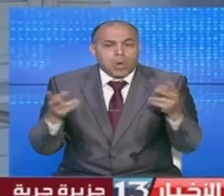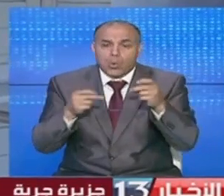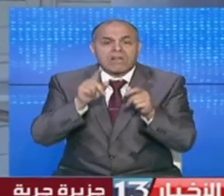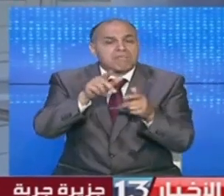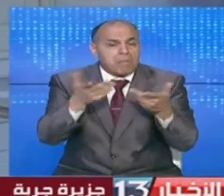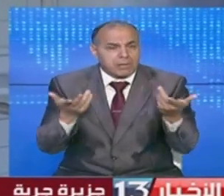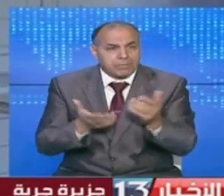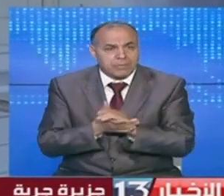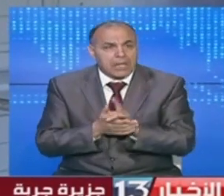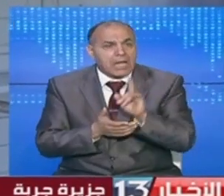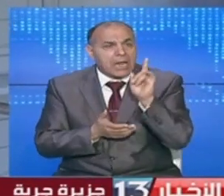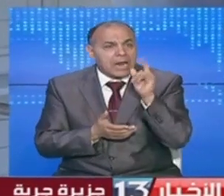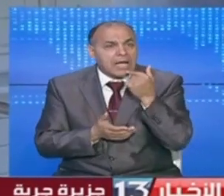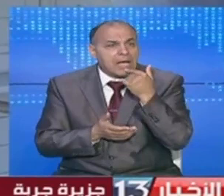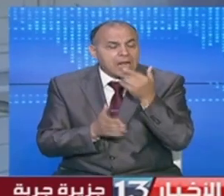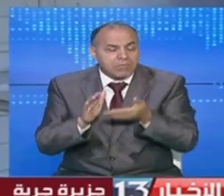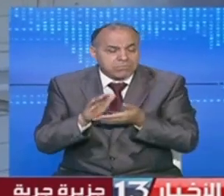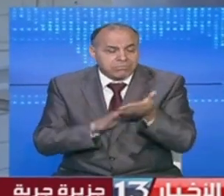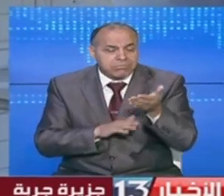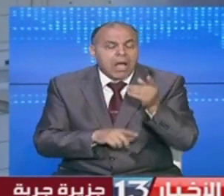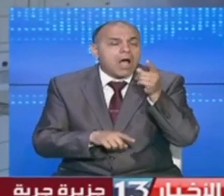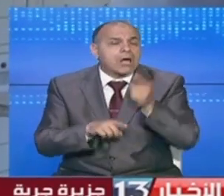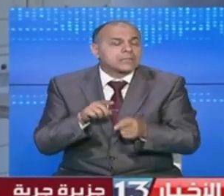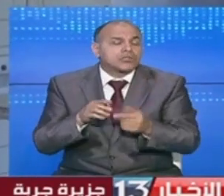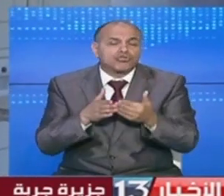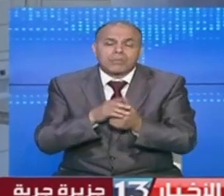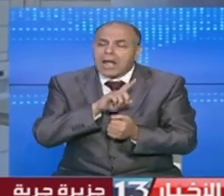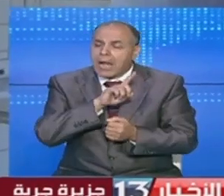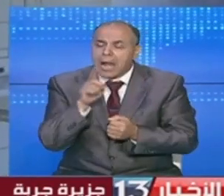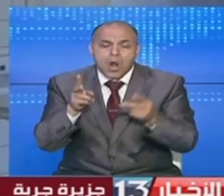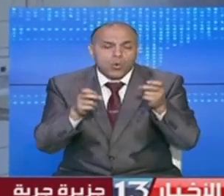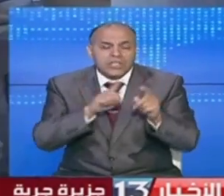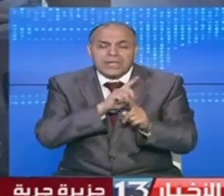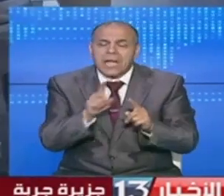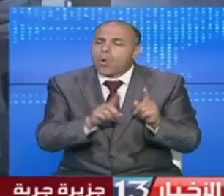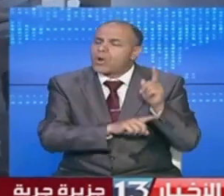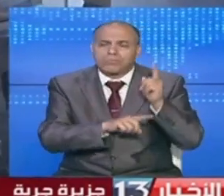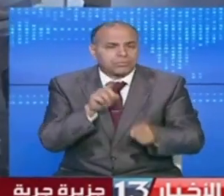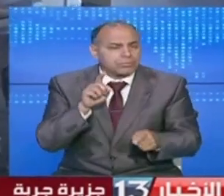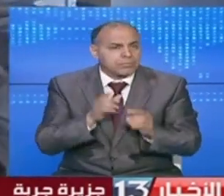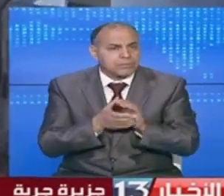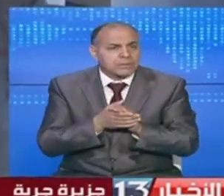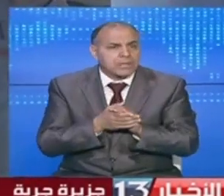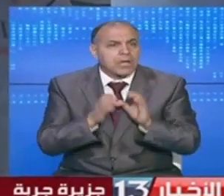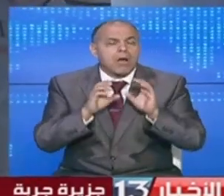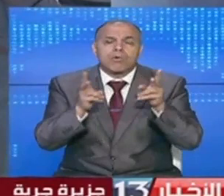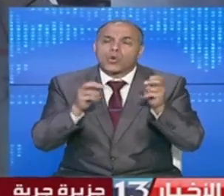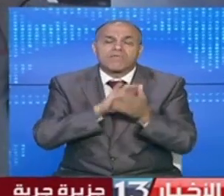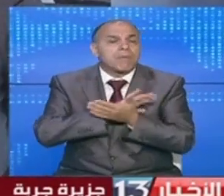موجودة، لكن قال لك ما يخرجش من حتى إنسان من جربة، لا لواجات ولا ركاب. نرى في المحطة ما فماش